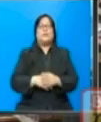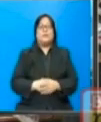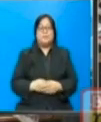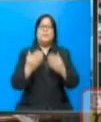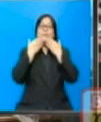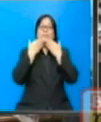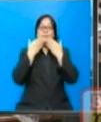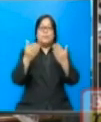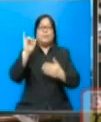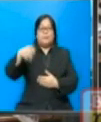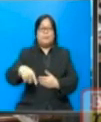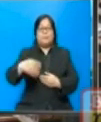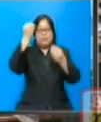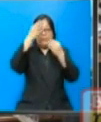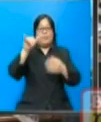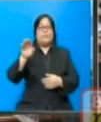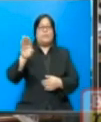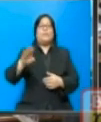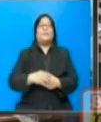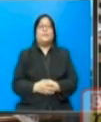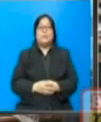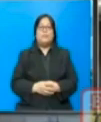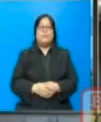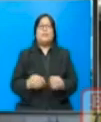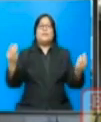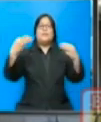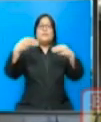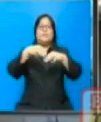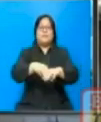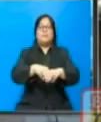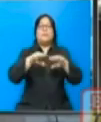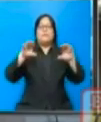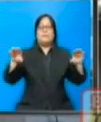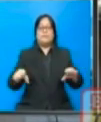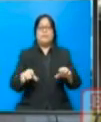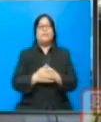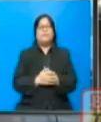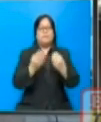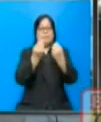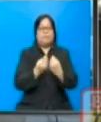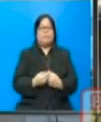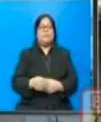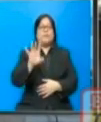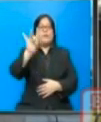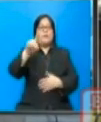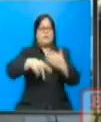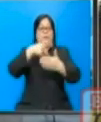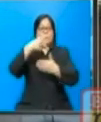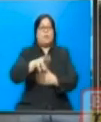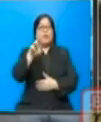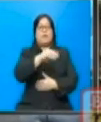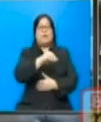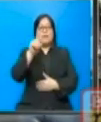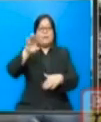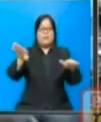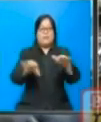di Aceh adaptor teman-teman Alia Mohammad emosi melaksanakan sejumlah delapan program pale di